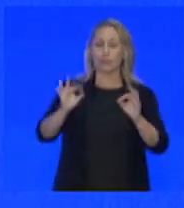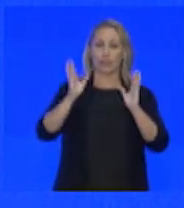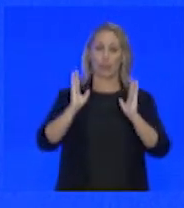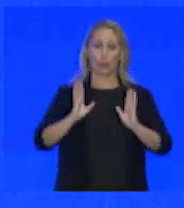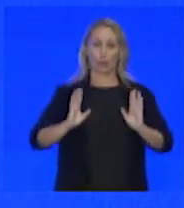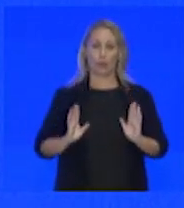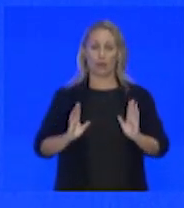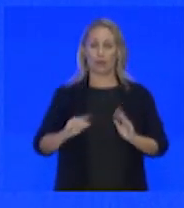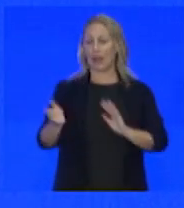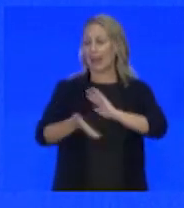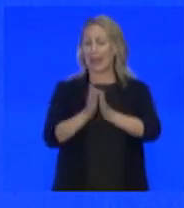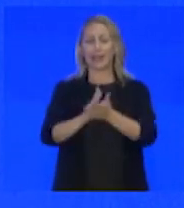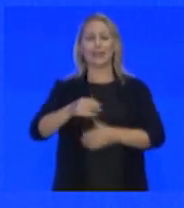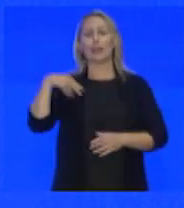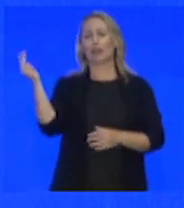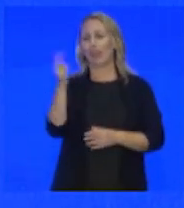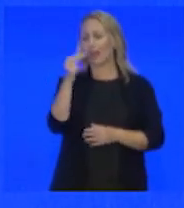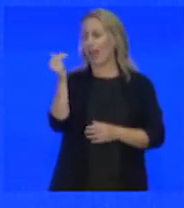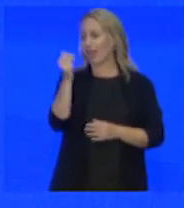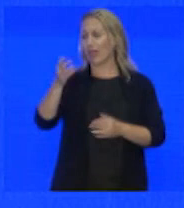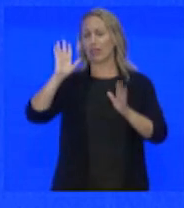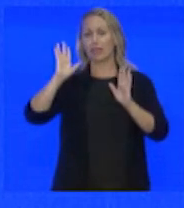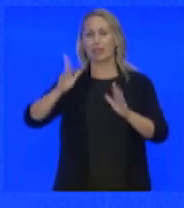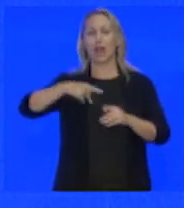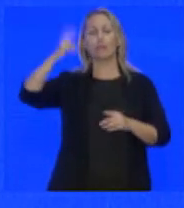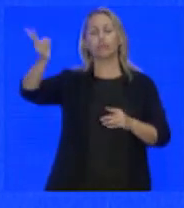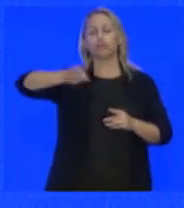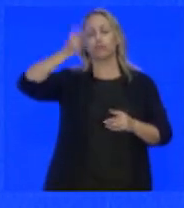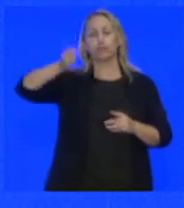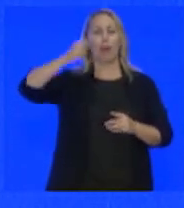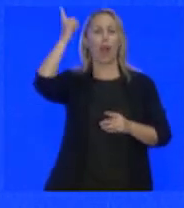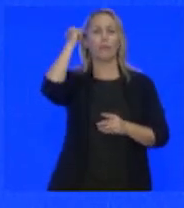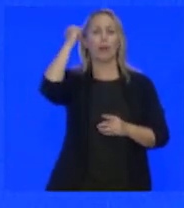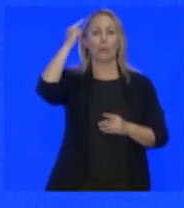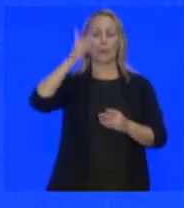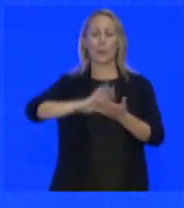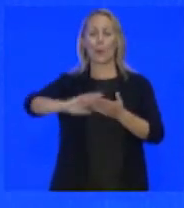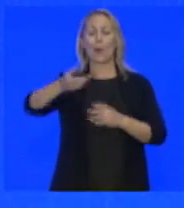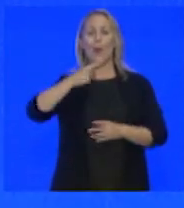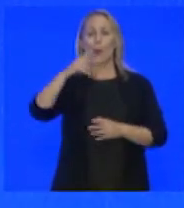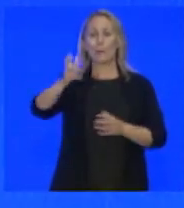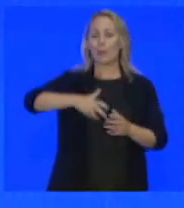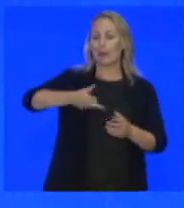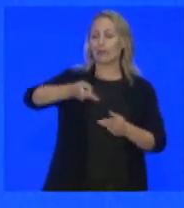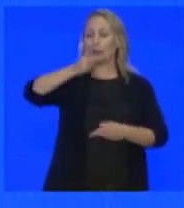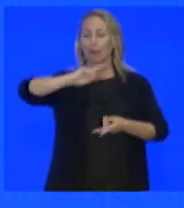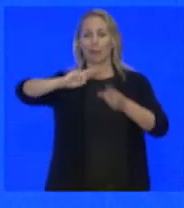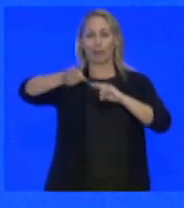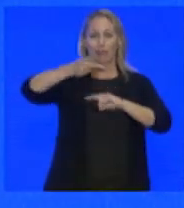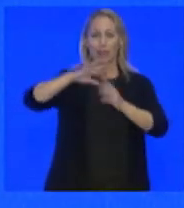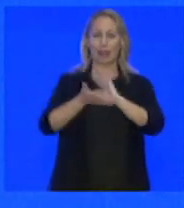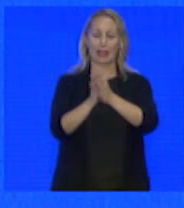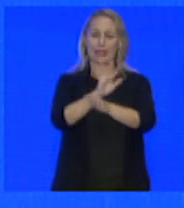Τέλος τα μεγάλα λόγια, οι υπεκφυγές, οι εντυπώσεις, τα ψεύτικα εγκαίνια, οι βαμμένοι